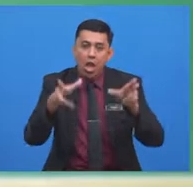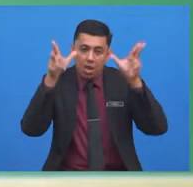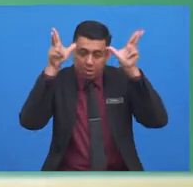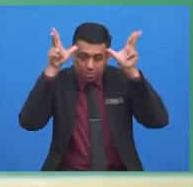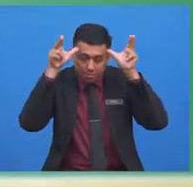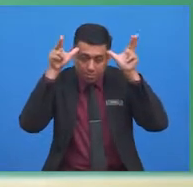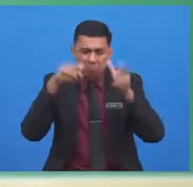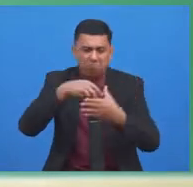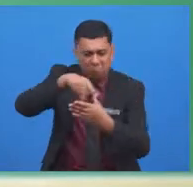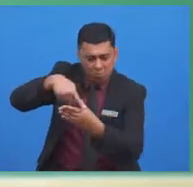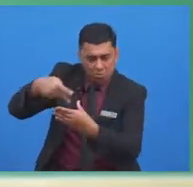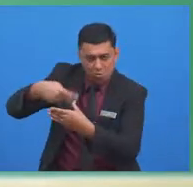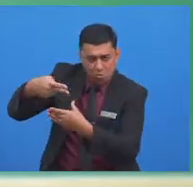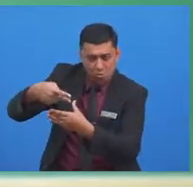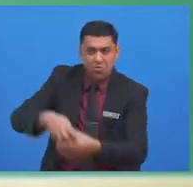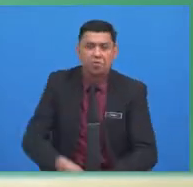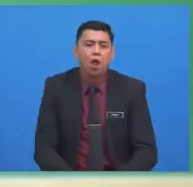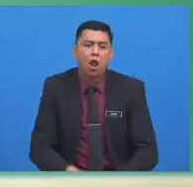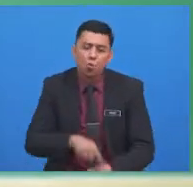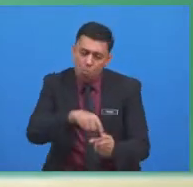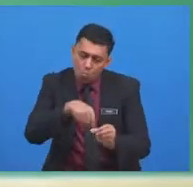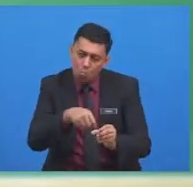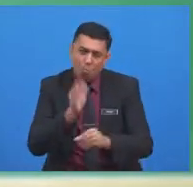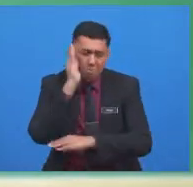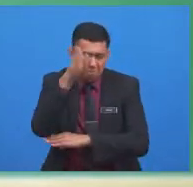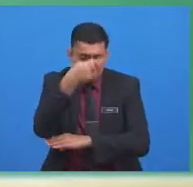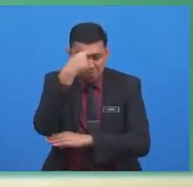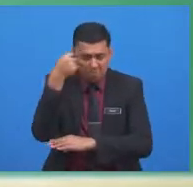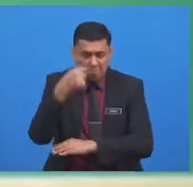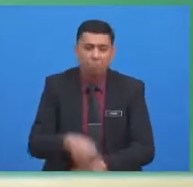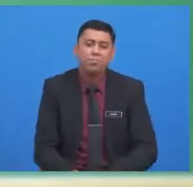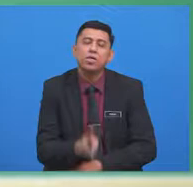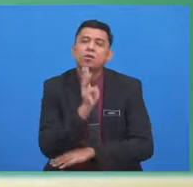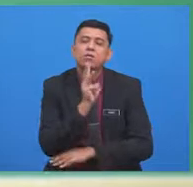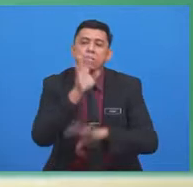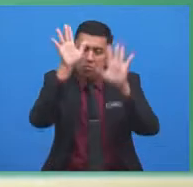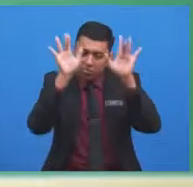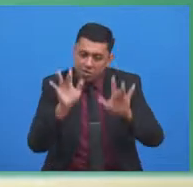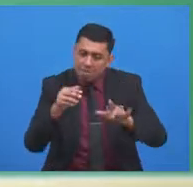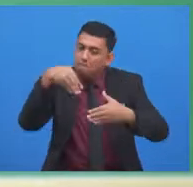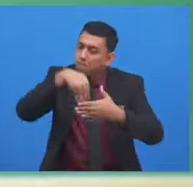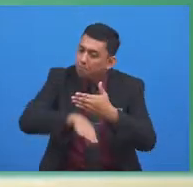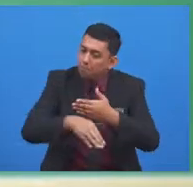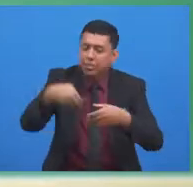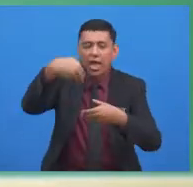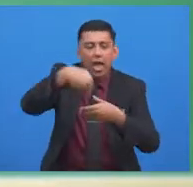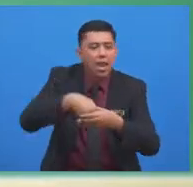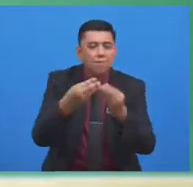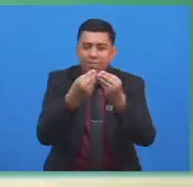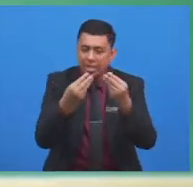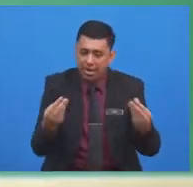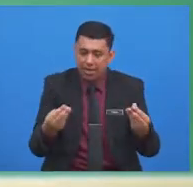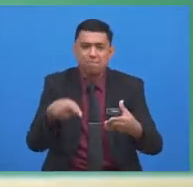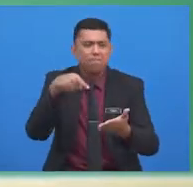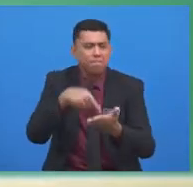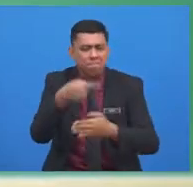yang mengorek lubang pada permukaan tanah akan menyebabkan air hujan dapat masuk ke dalam tanah.